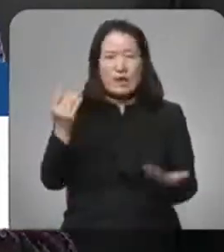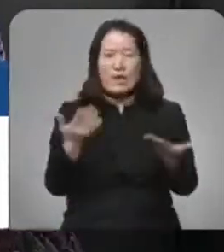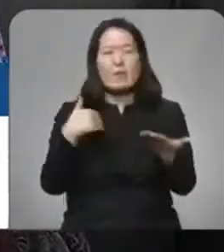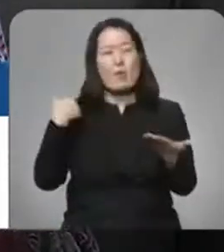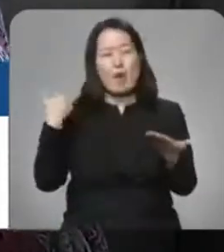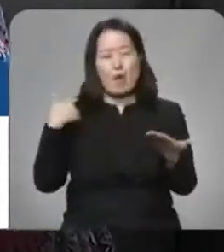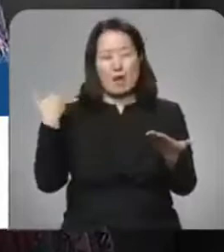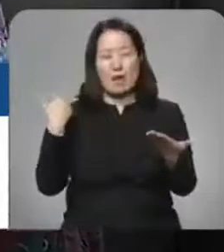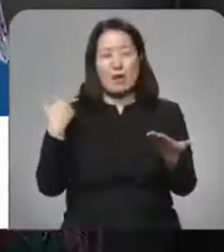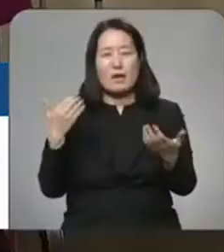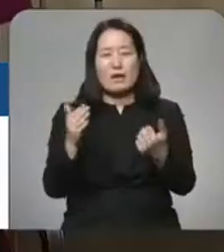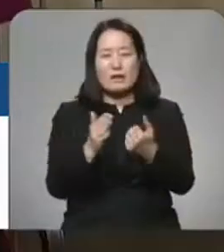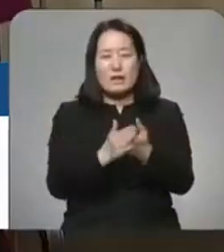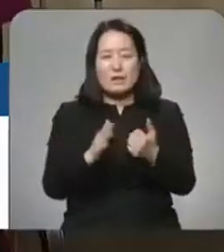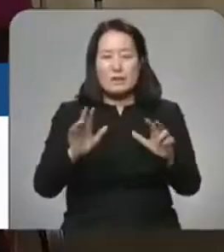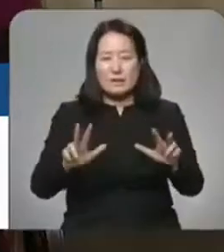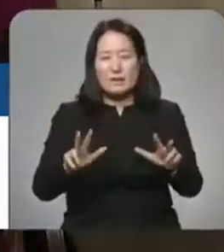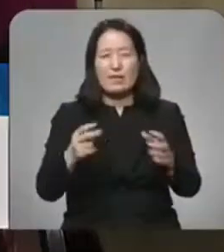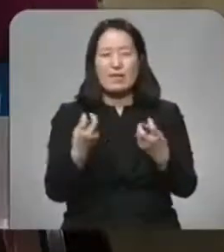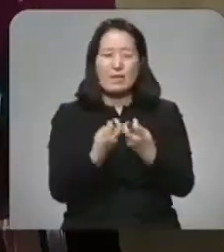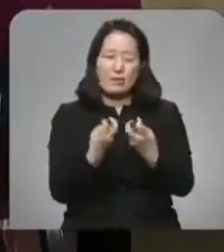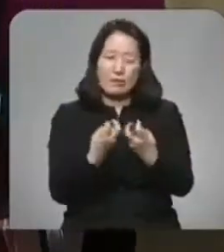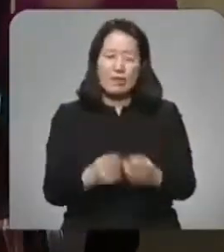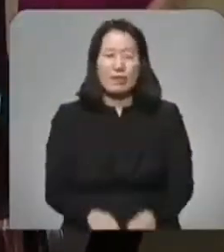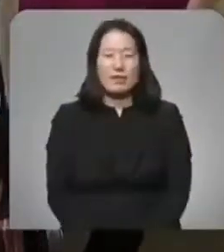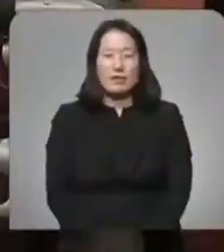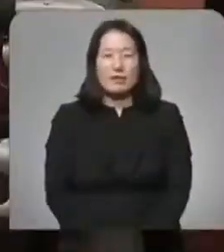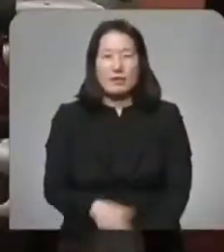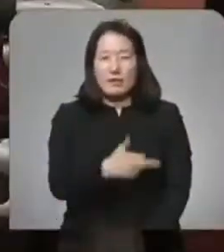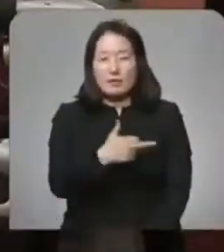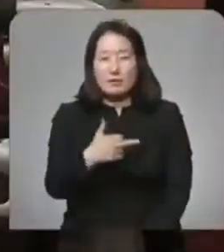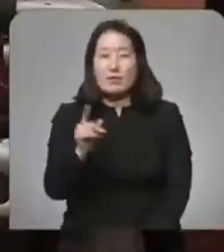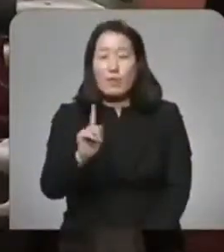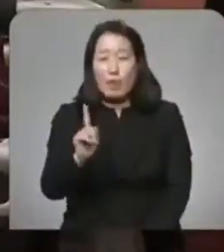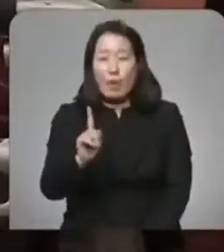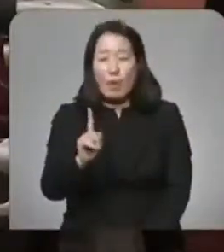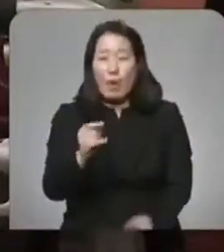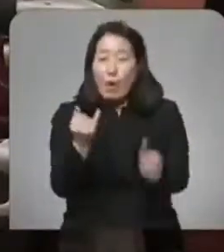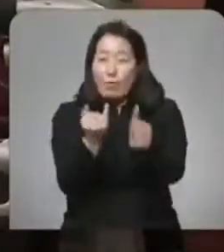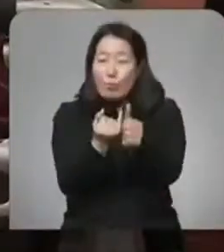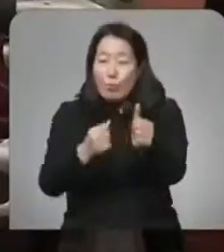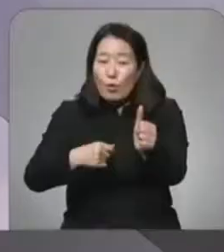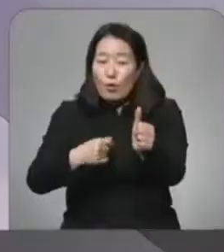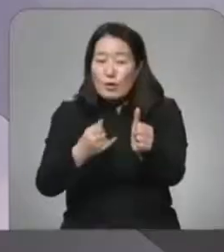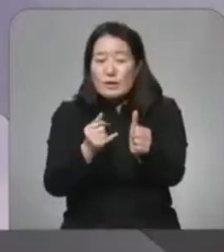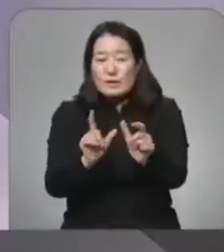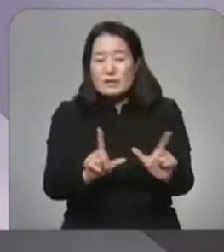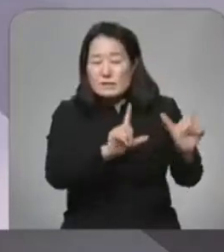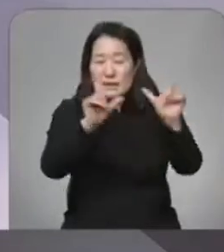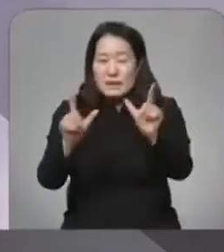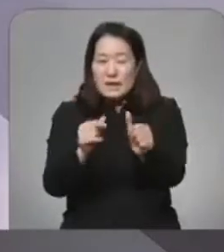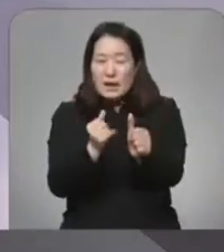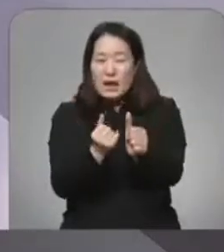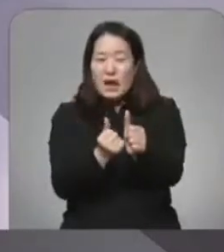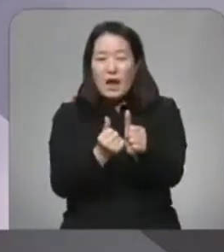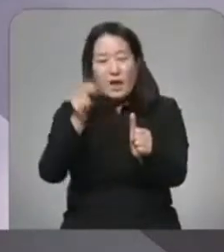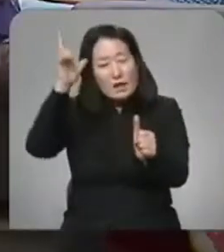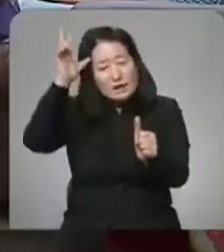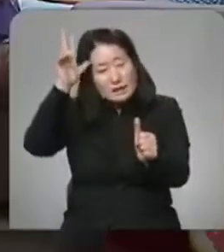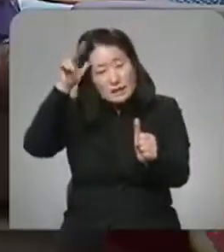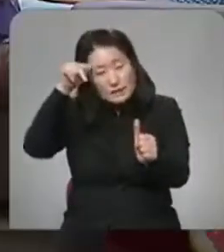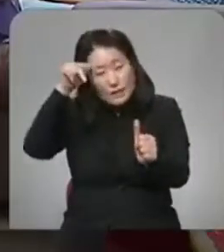거잖아요. 근데 어떻게 뭐? 가장 큰 걱정거리인 노부부가 살다가 치매에 걸려 갑자기 혼자가 됐을